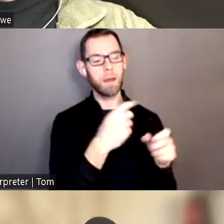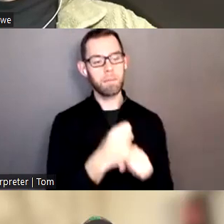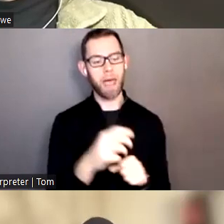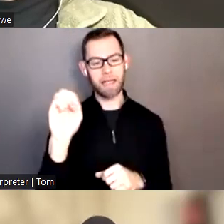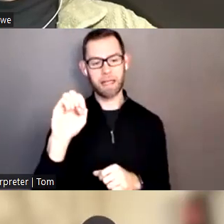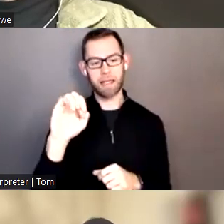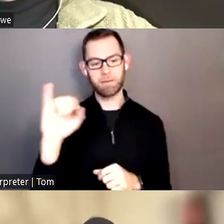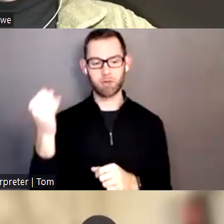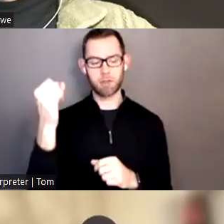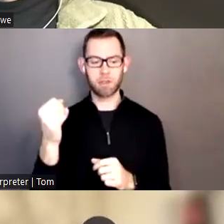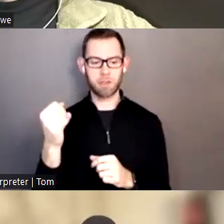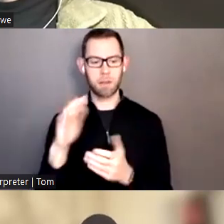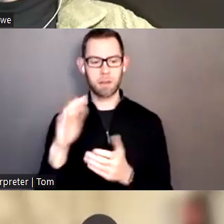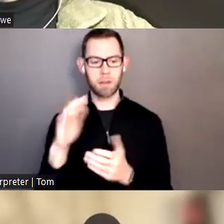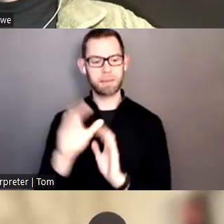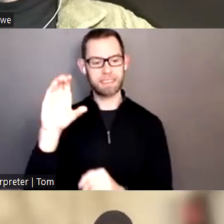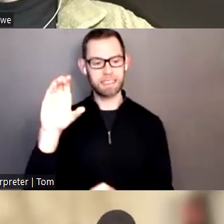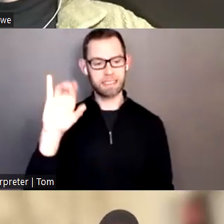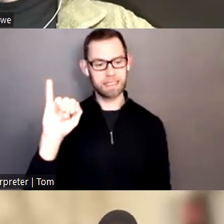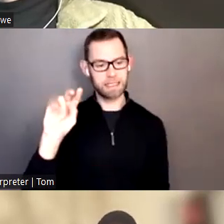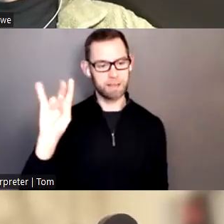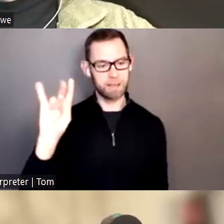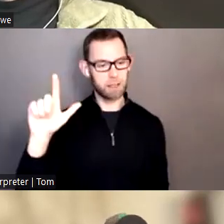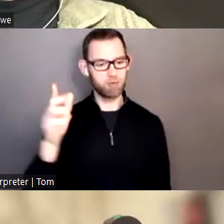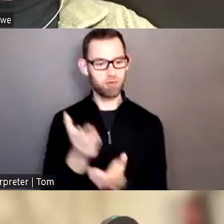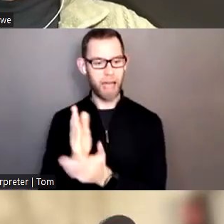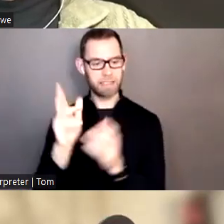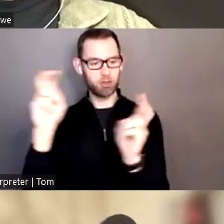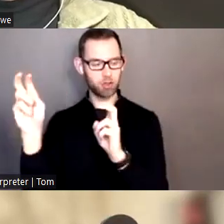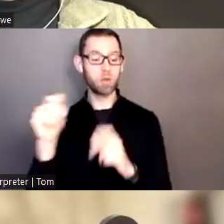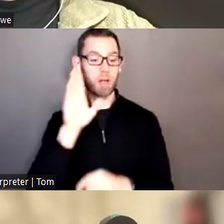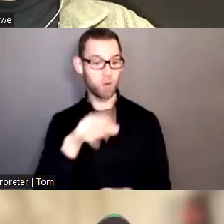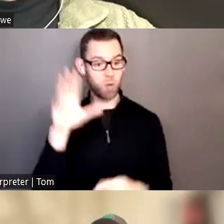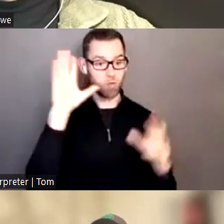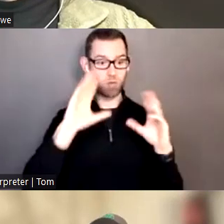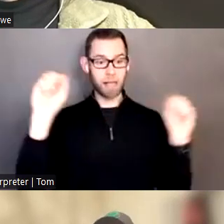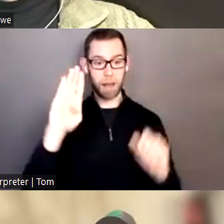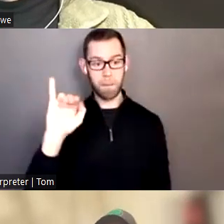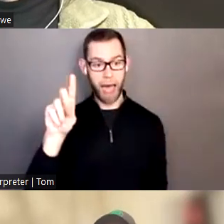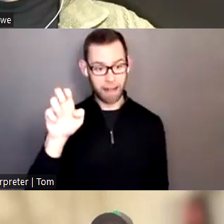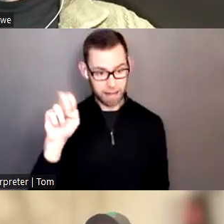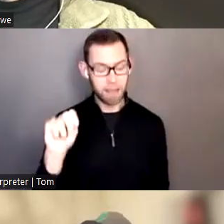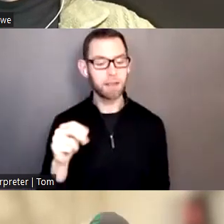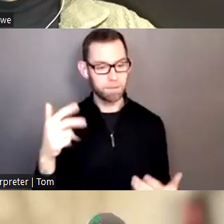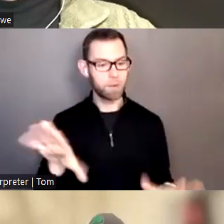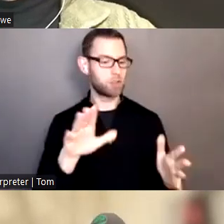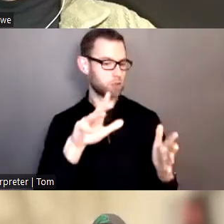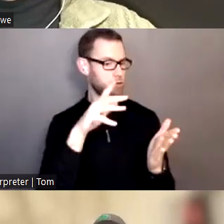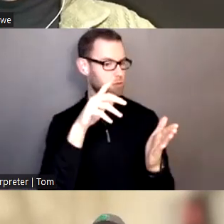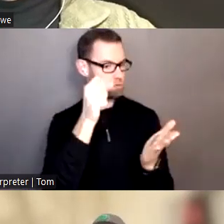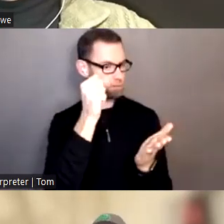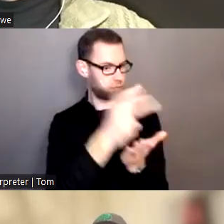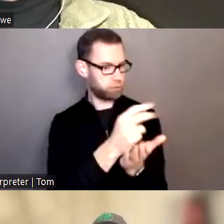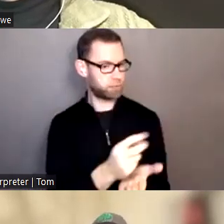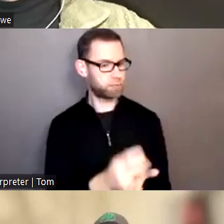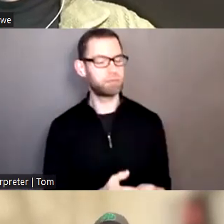et c'est pas lié loi civile problème président Biden il était parlé